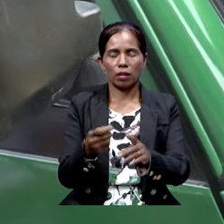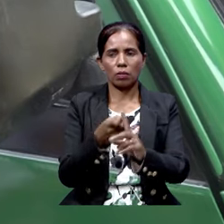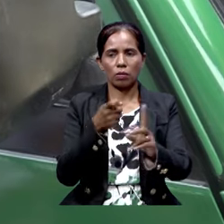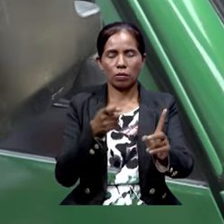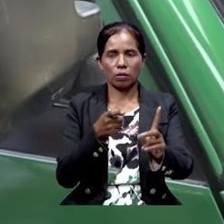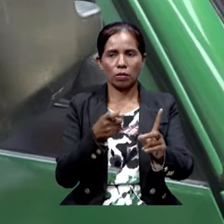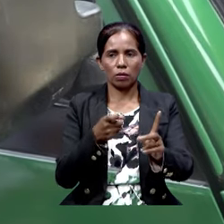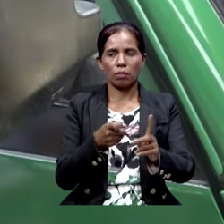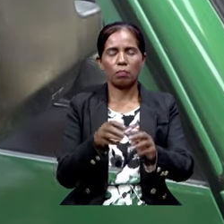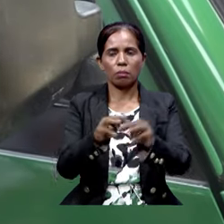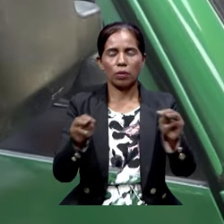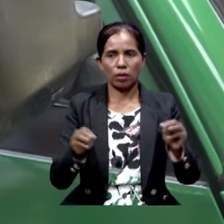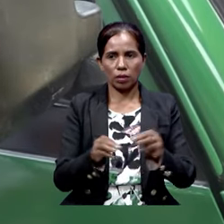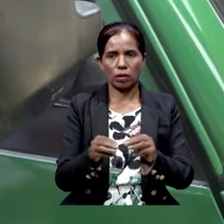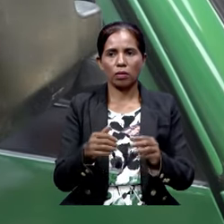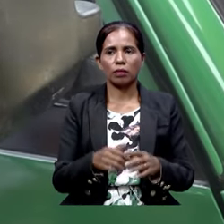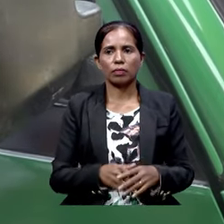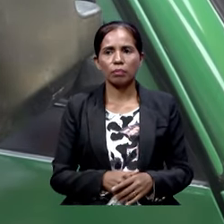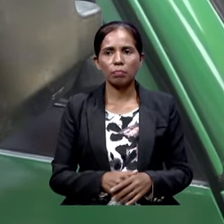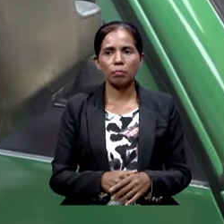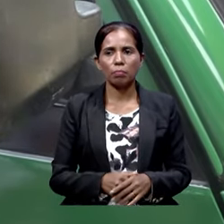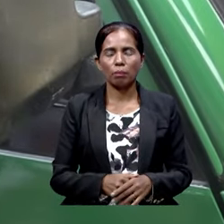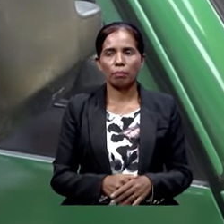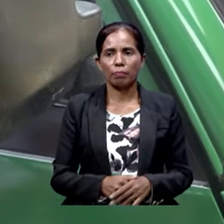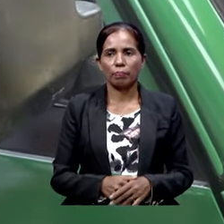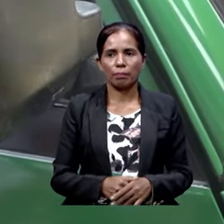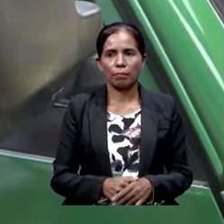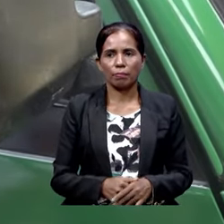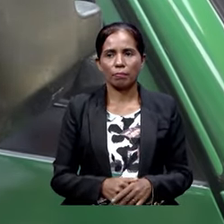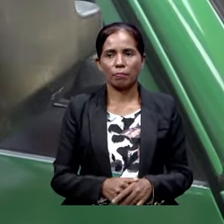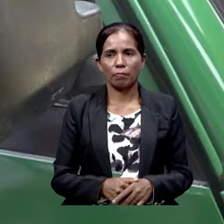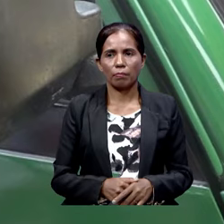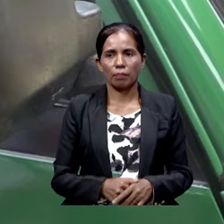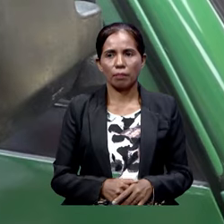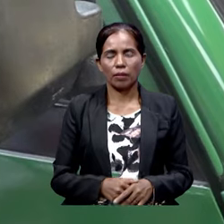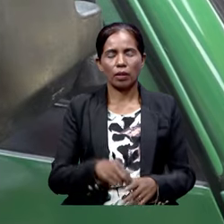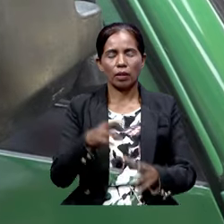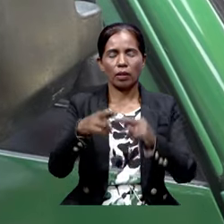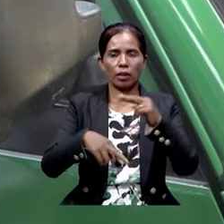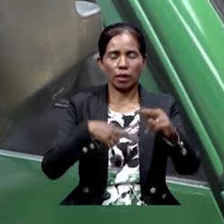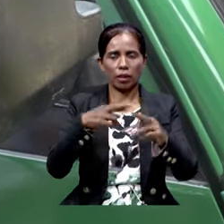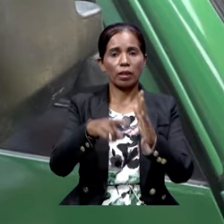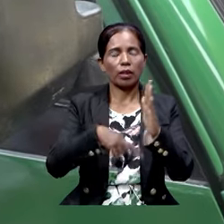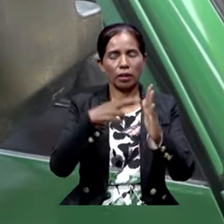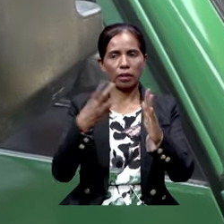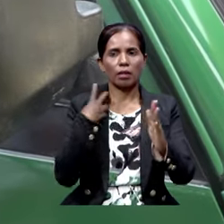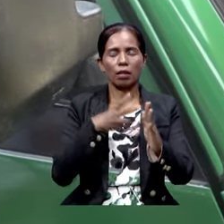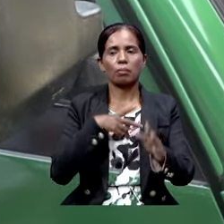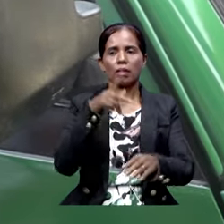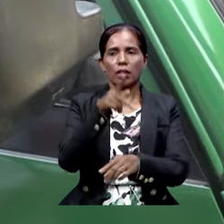husi terminal terminal rasi. Nebe relevan terbe maka kalau amin